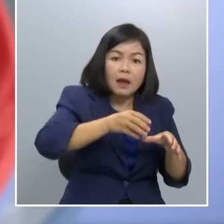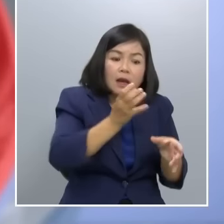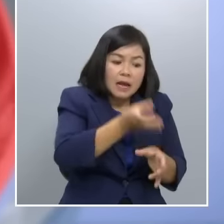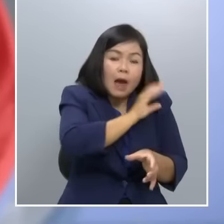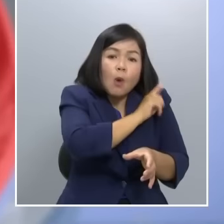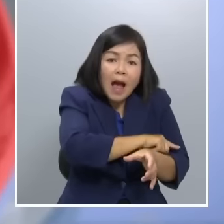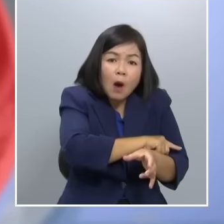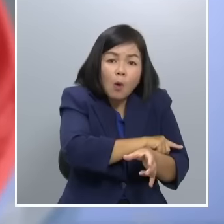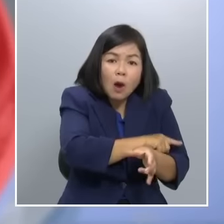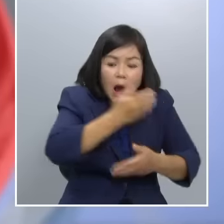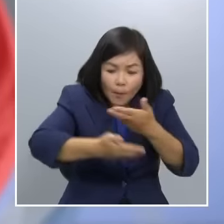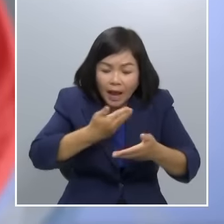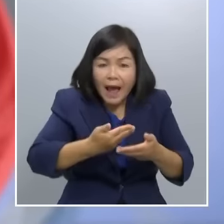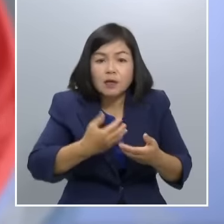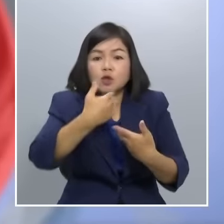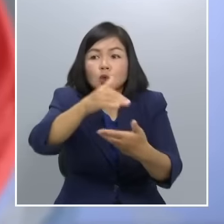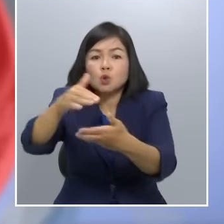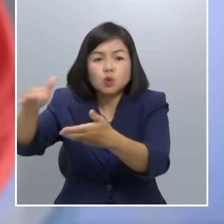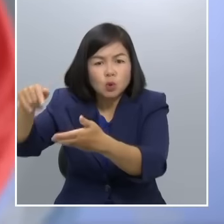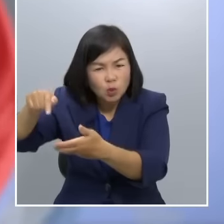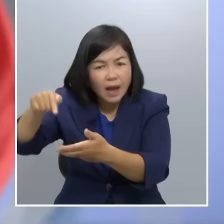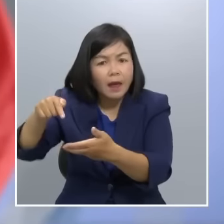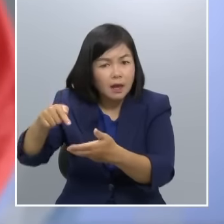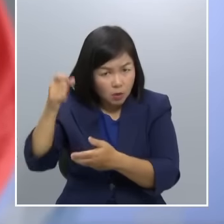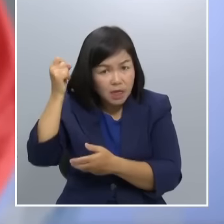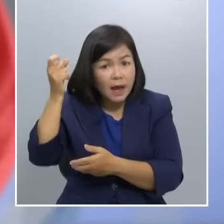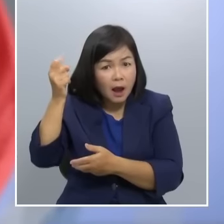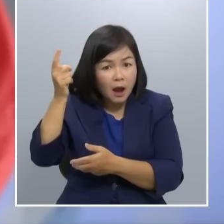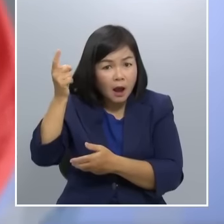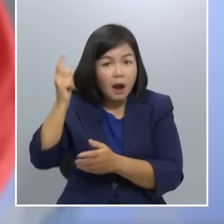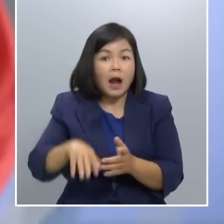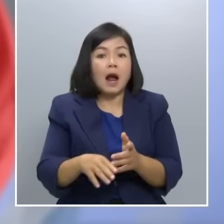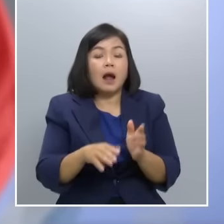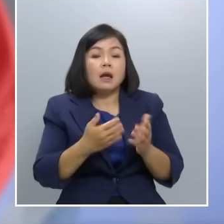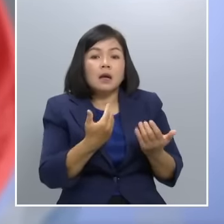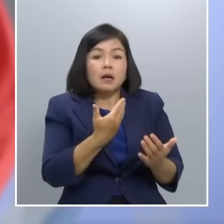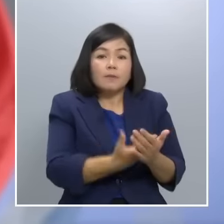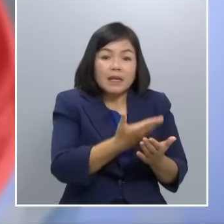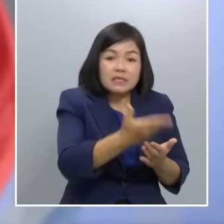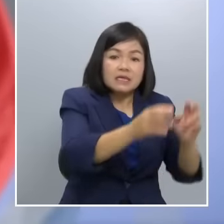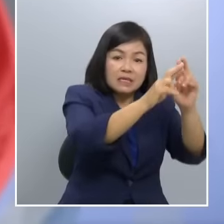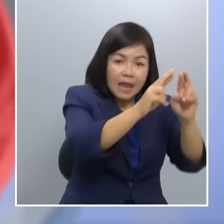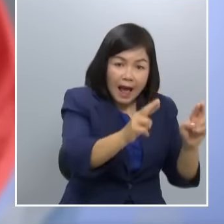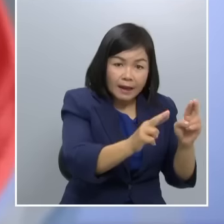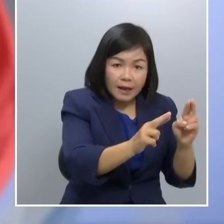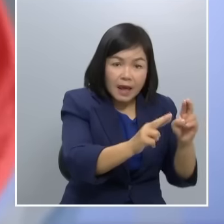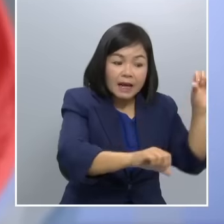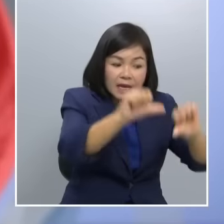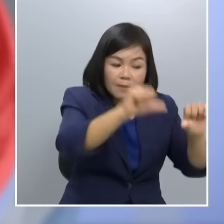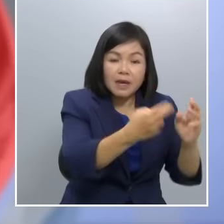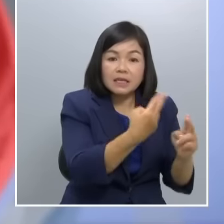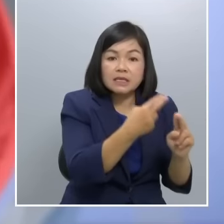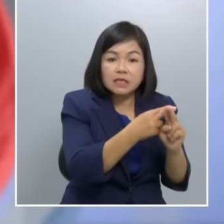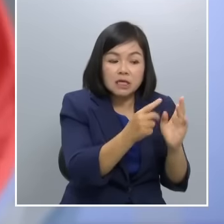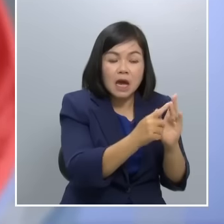ภาพออกนะเอ่าไปติดร้านที่ซื้อเอชิอืนะฮะปรากฏว่าไม่มีตังค์จ่ายเค้าก็เลยไปซื้ออีก